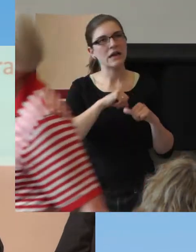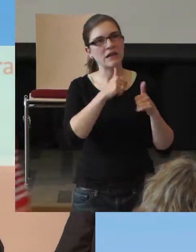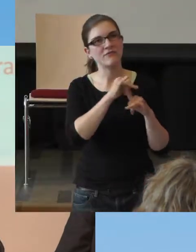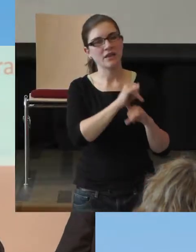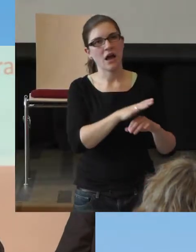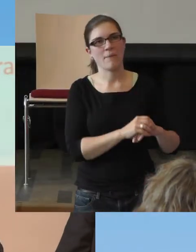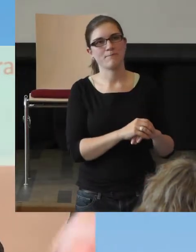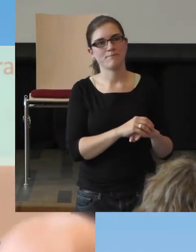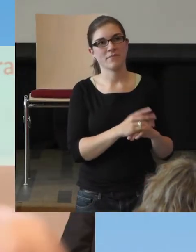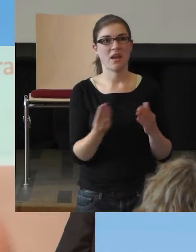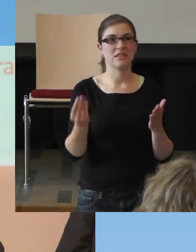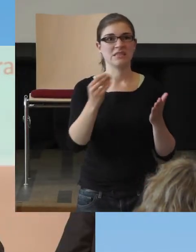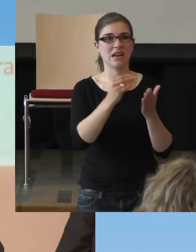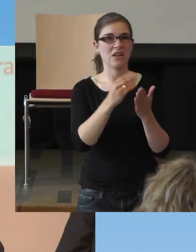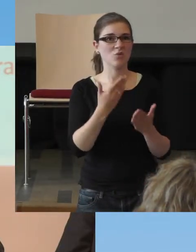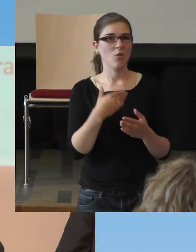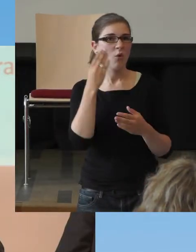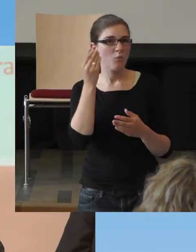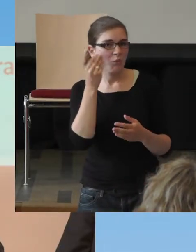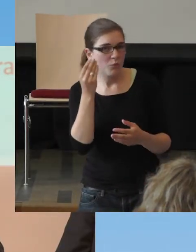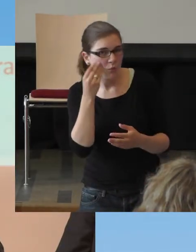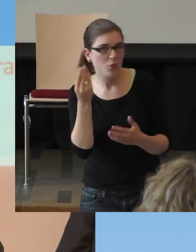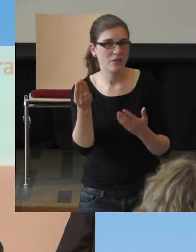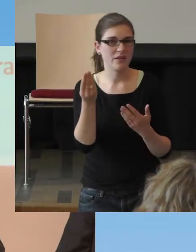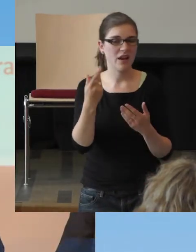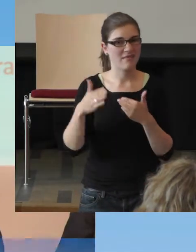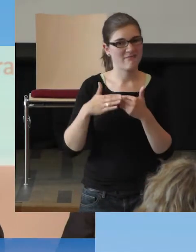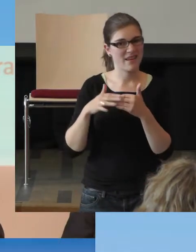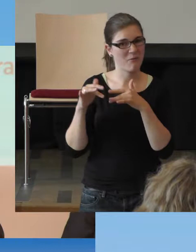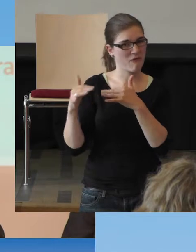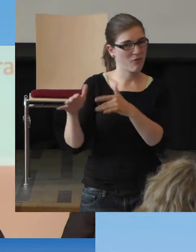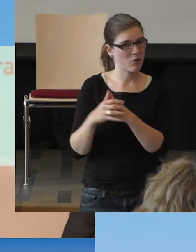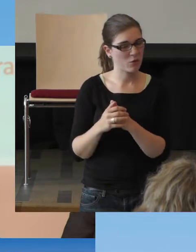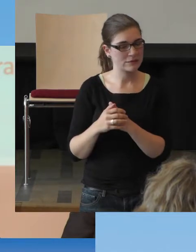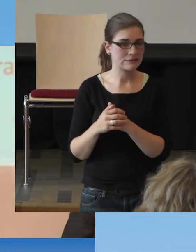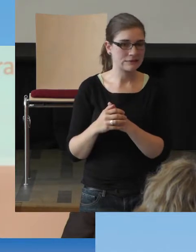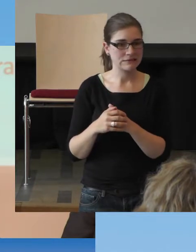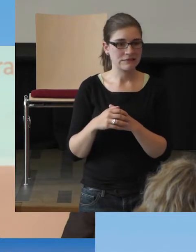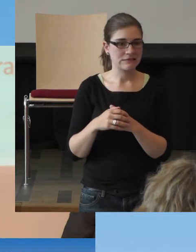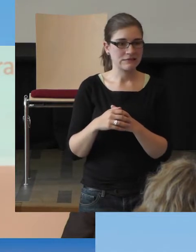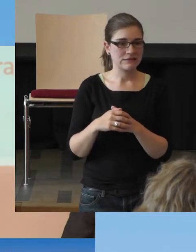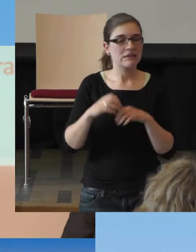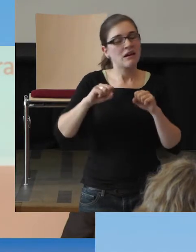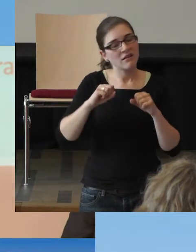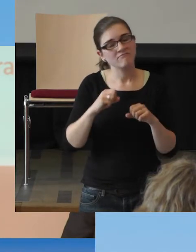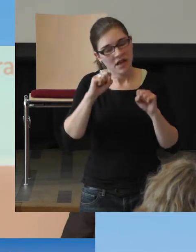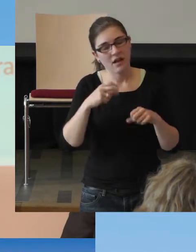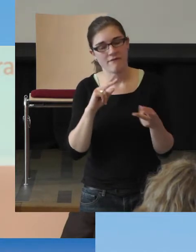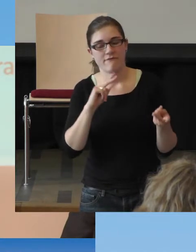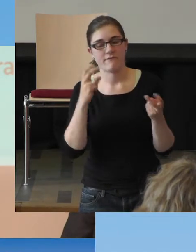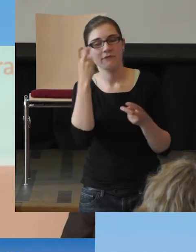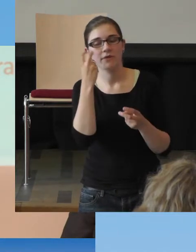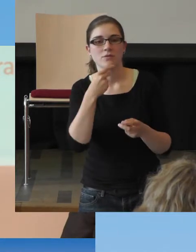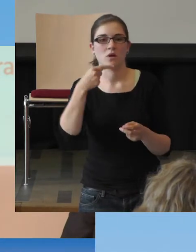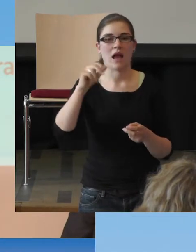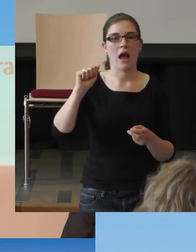Schwindelmüdigkeit eine Nebenwirkung sind, kann man natürlich versuchen auf das ähnliche Präparat Gabapentin zu wechseln, was